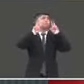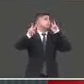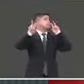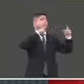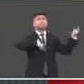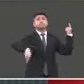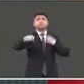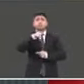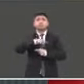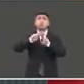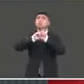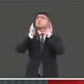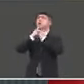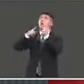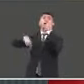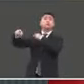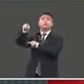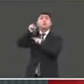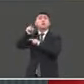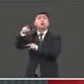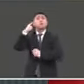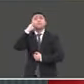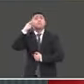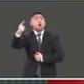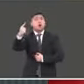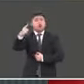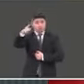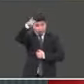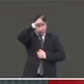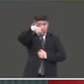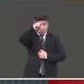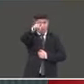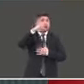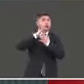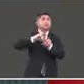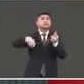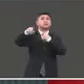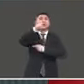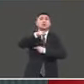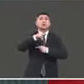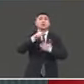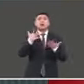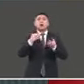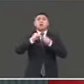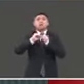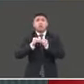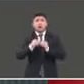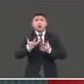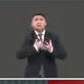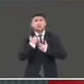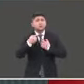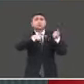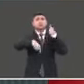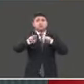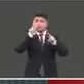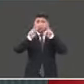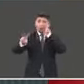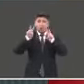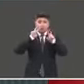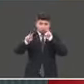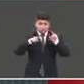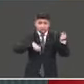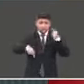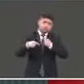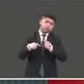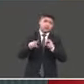dünyada olup bitenleri takip etmek oralardaki insanların hangi sıkıntılarla yaşadıklarını görmek dahi